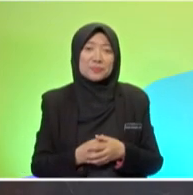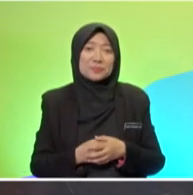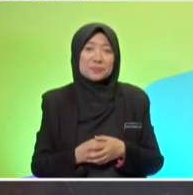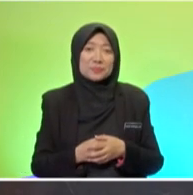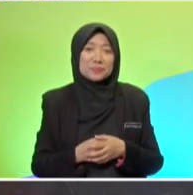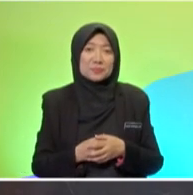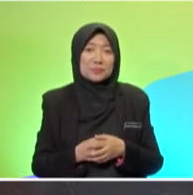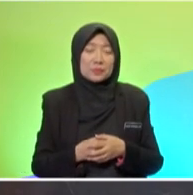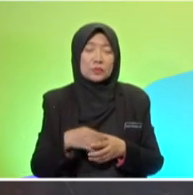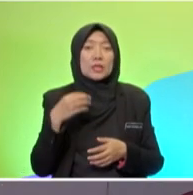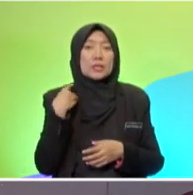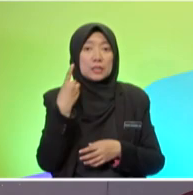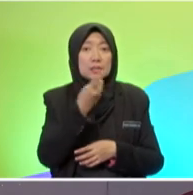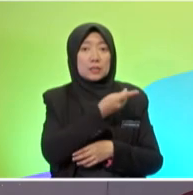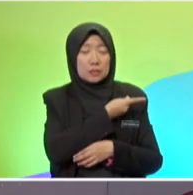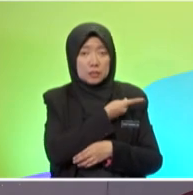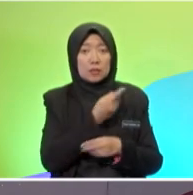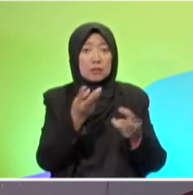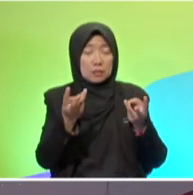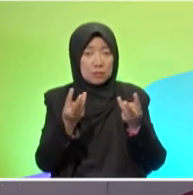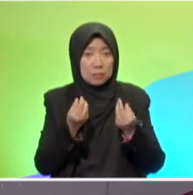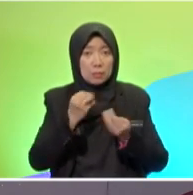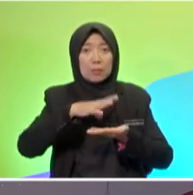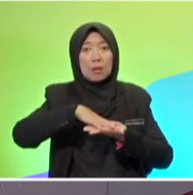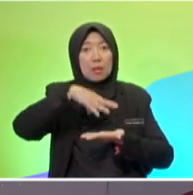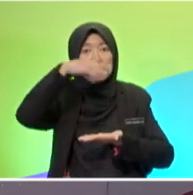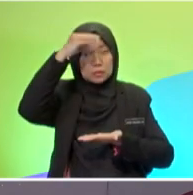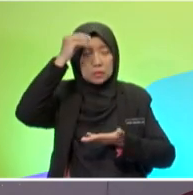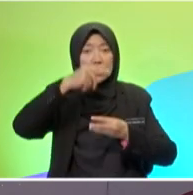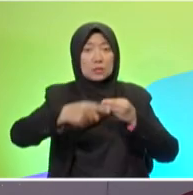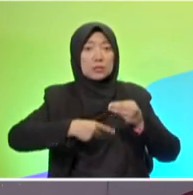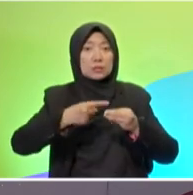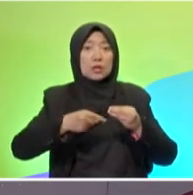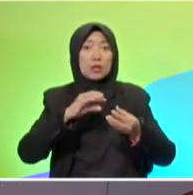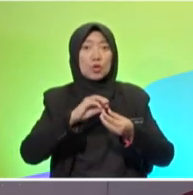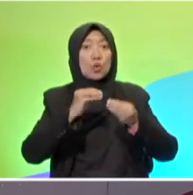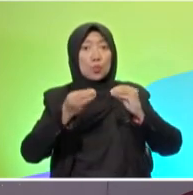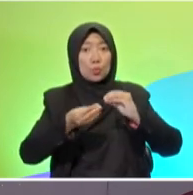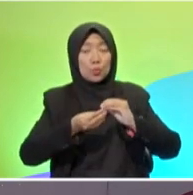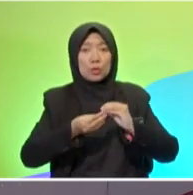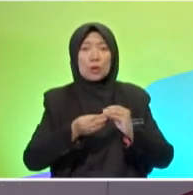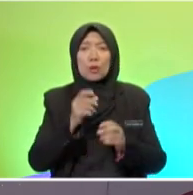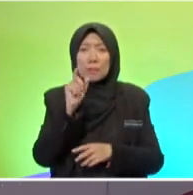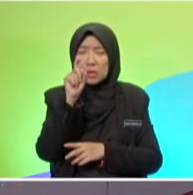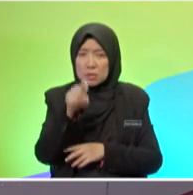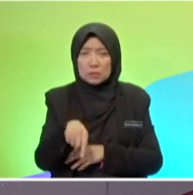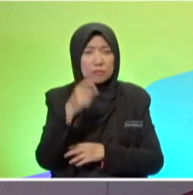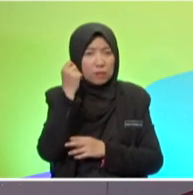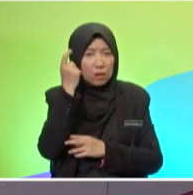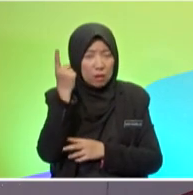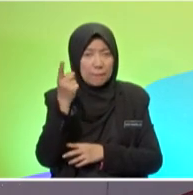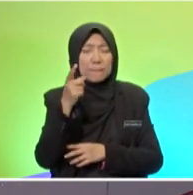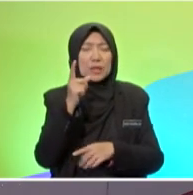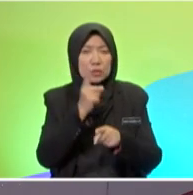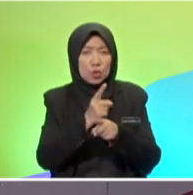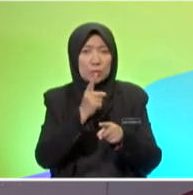Okey. Kita nak belajar lagi tentang nombor dan kita nak faham betul-betul macam mana simbol nombor.